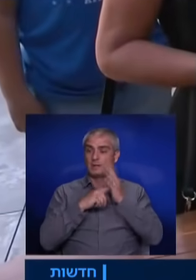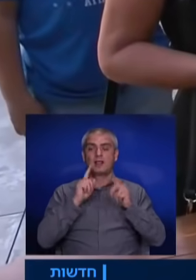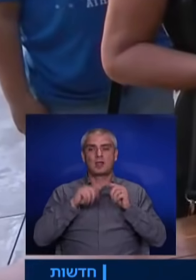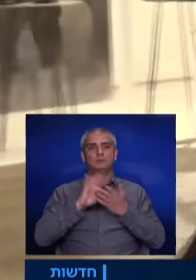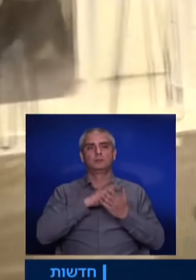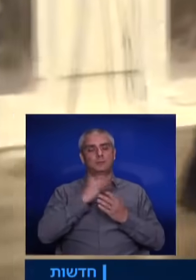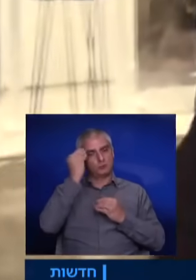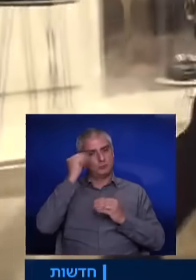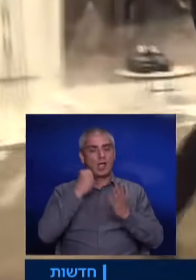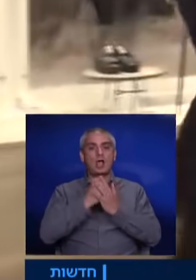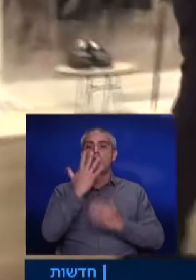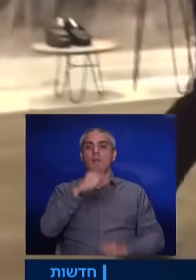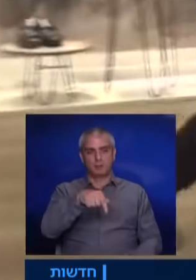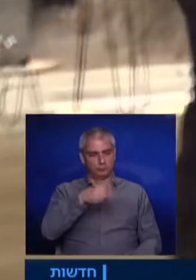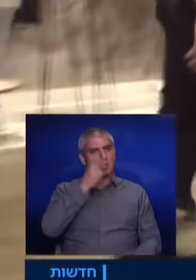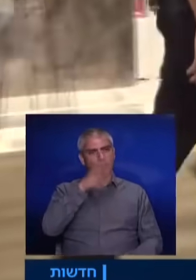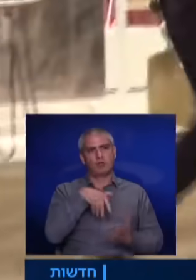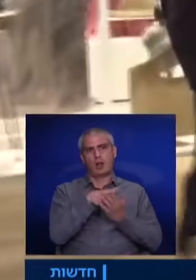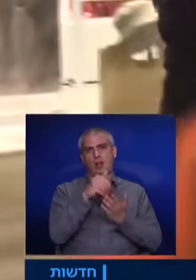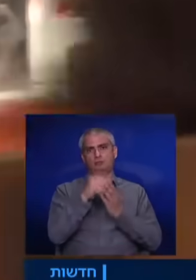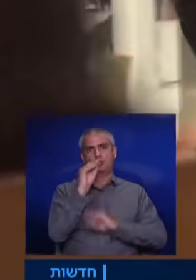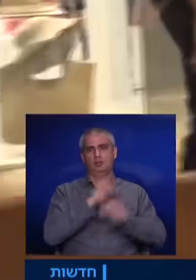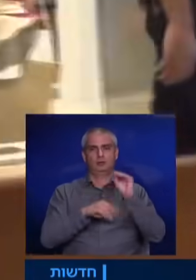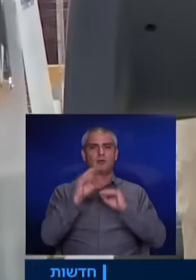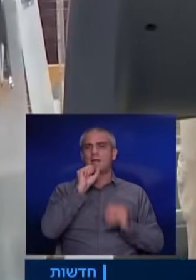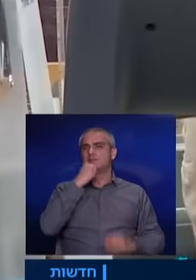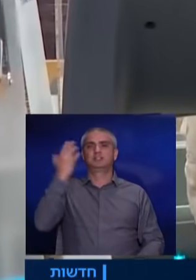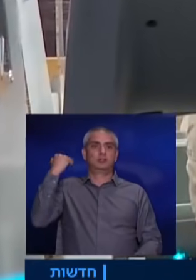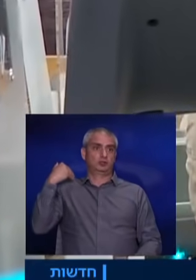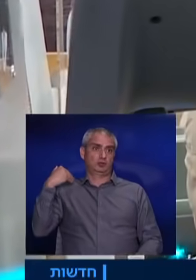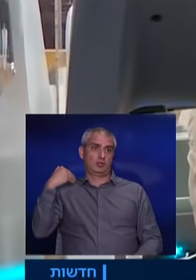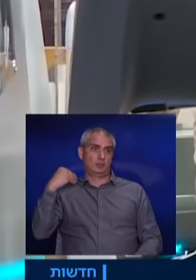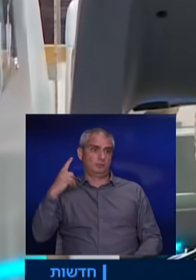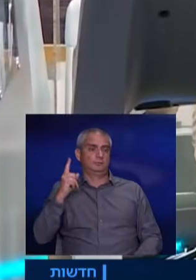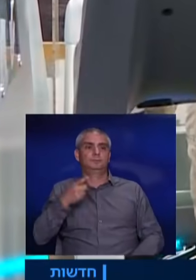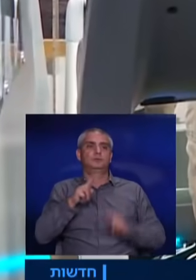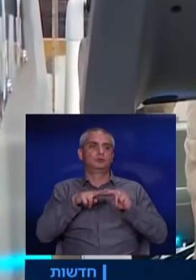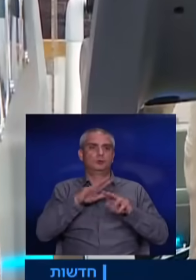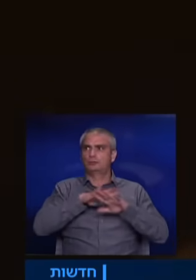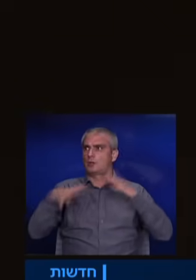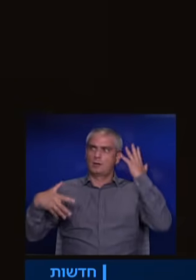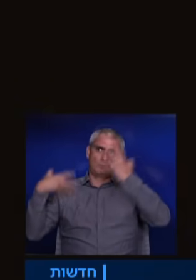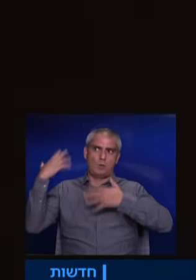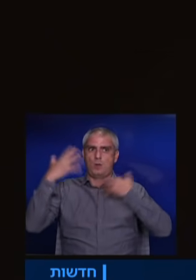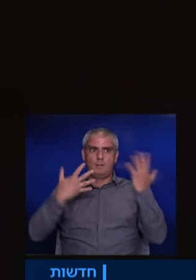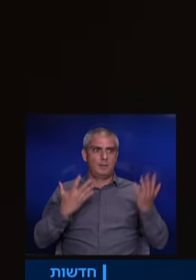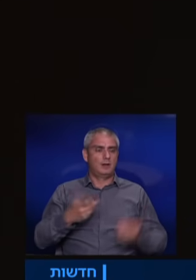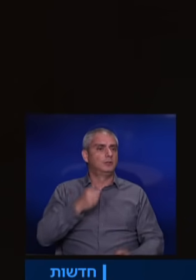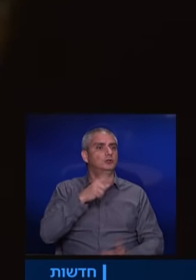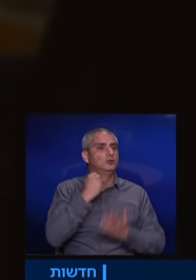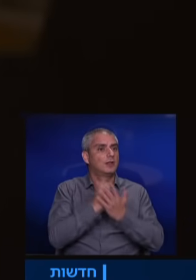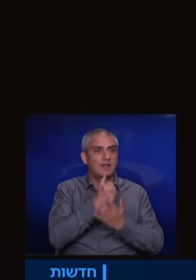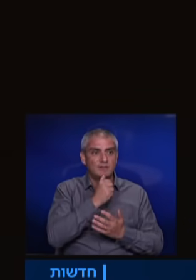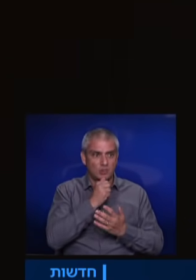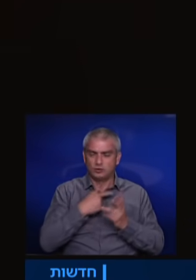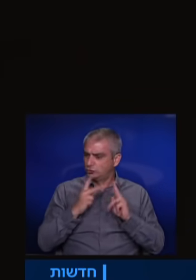כי עד ליום חמישי ניתן יהיה להמשיך להשתמש גם בתו הקודם, הוראה שהותירה את השטח מבולבל.